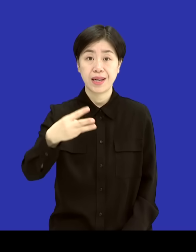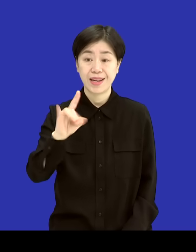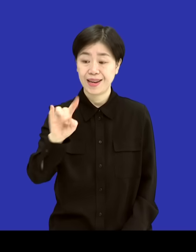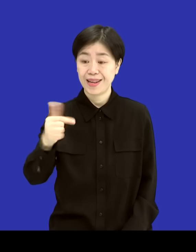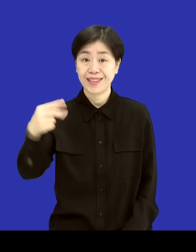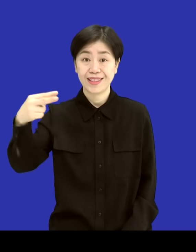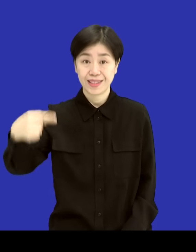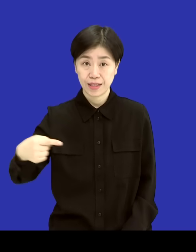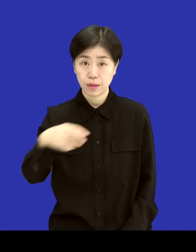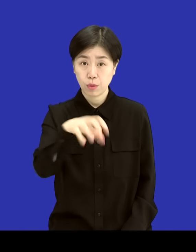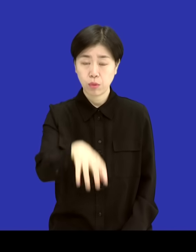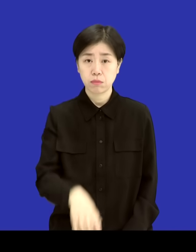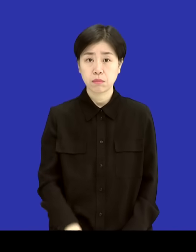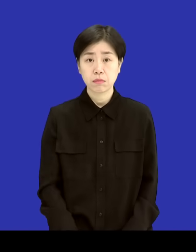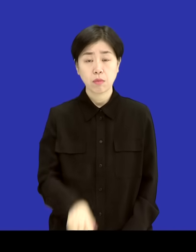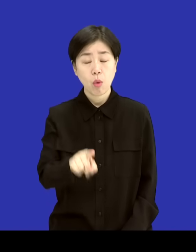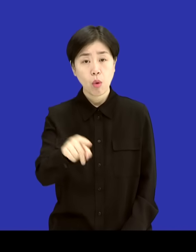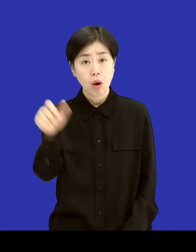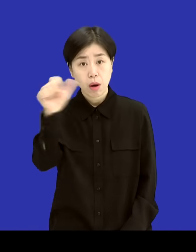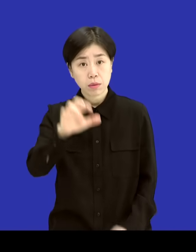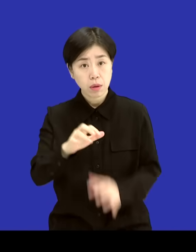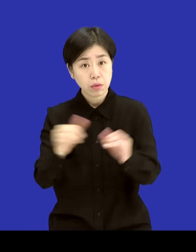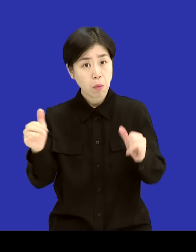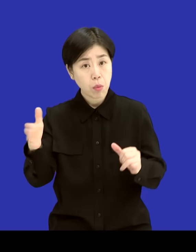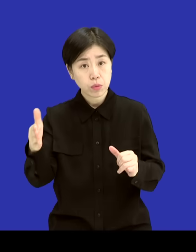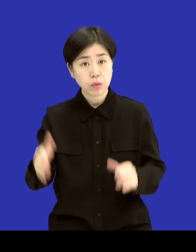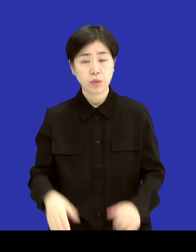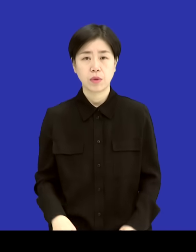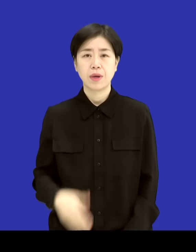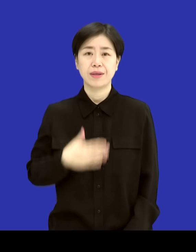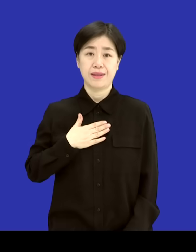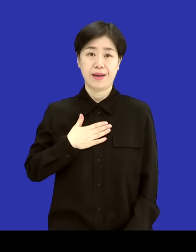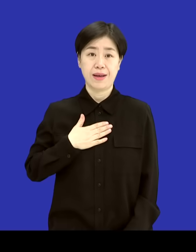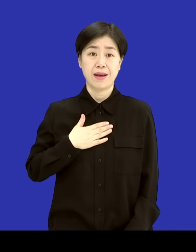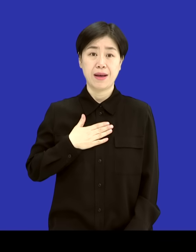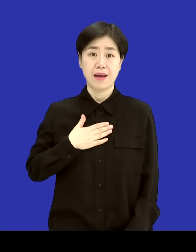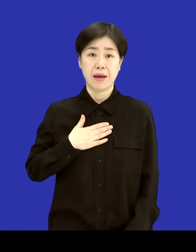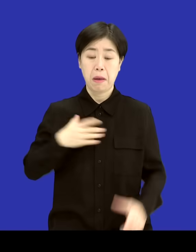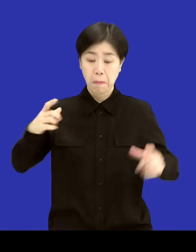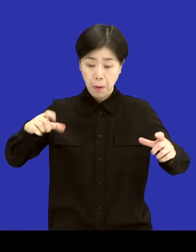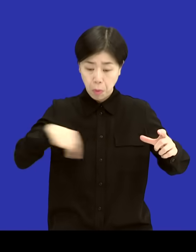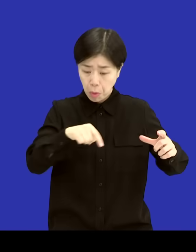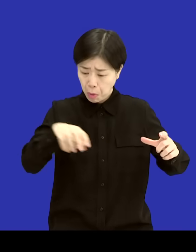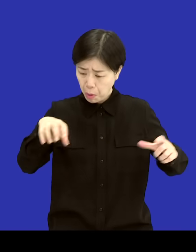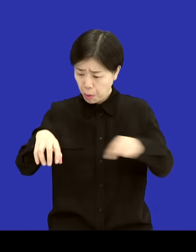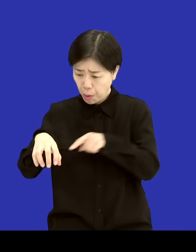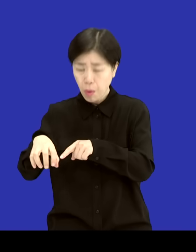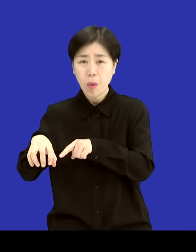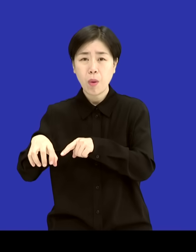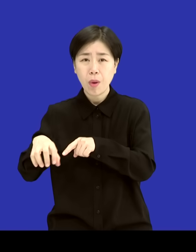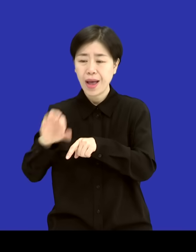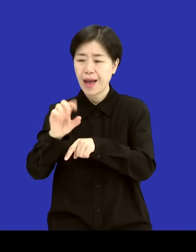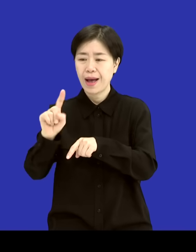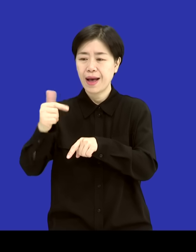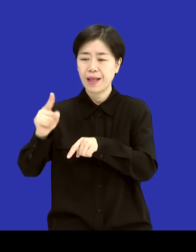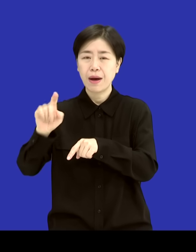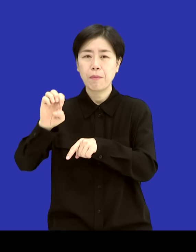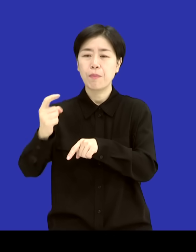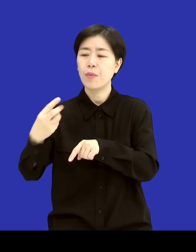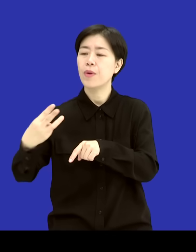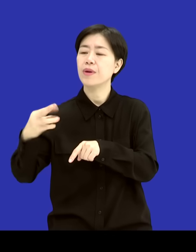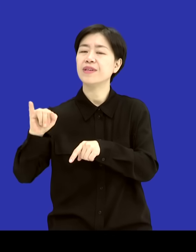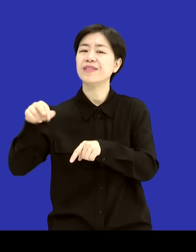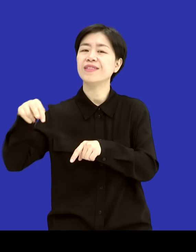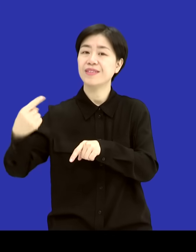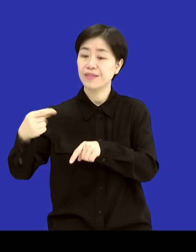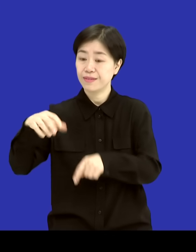옆에. 워싱턴 맞아요. 근데 그렇게 동양인이 없었어요? 그 저는 아나폴리스 쪽인데. 아나폴리스 진짜 잘 알죠. 네, 그쪽이. 블루스클랩 유명한데. 블루클랩.